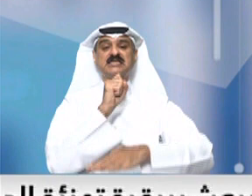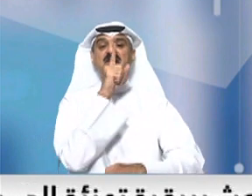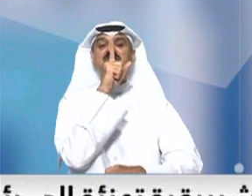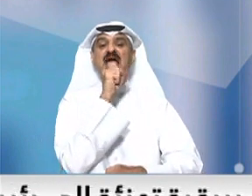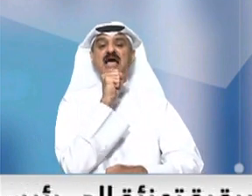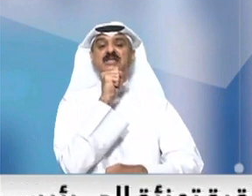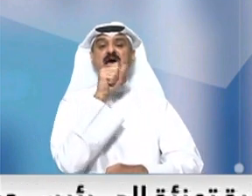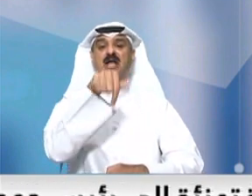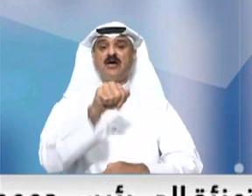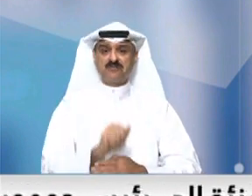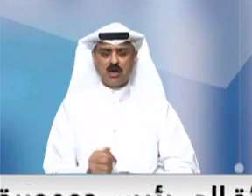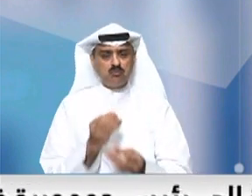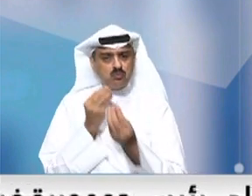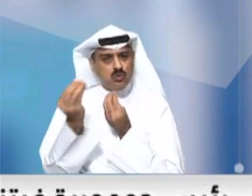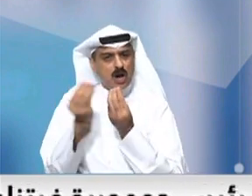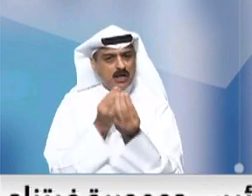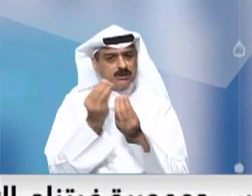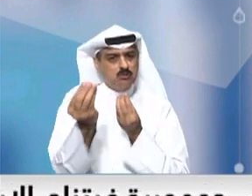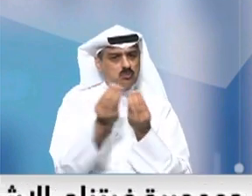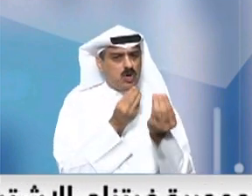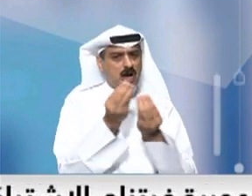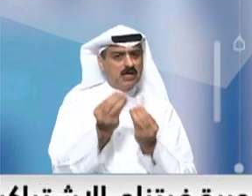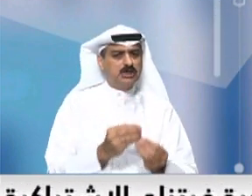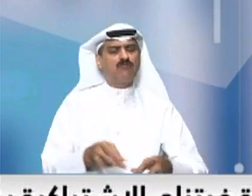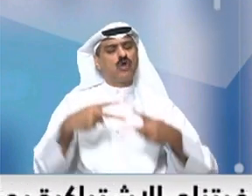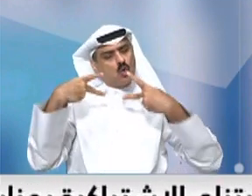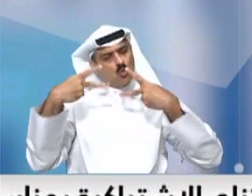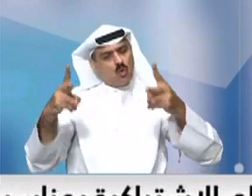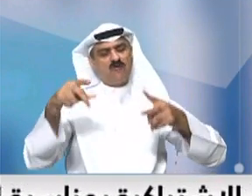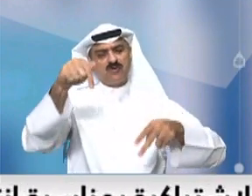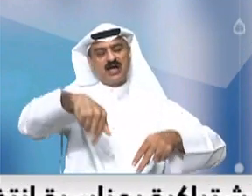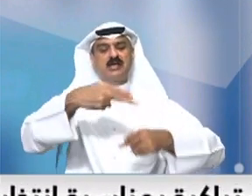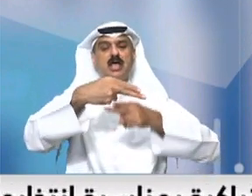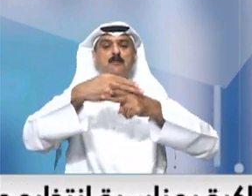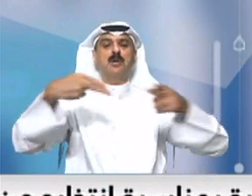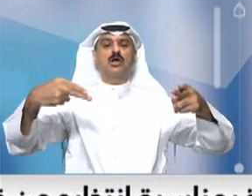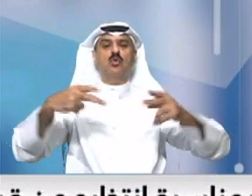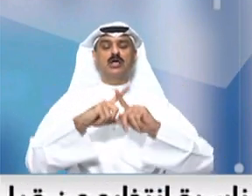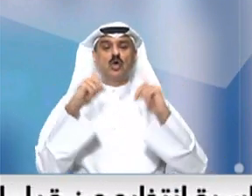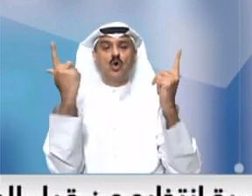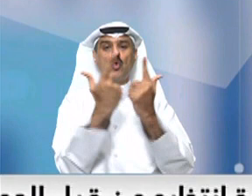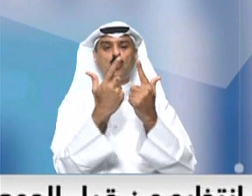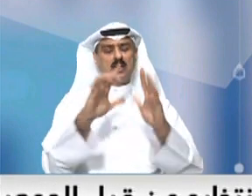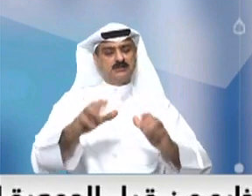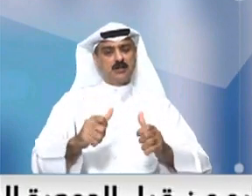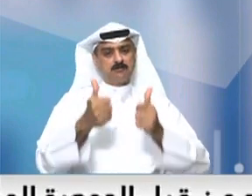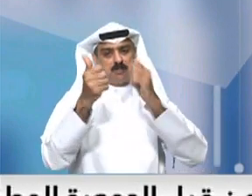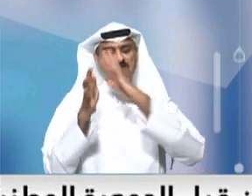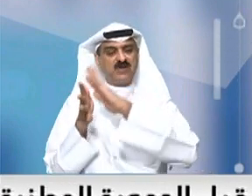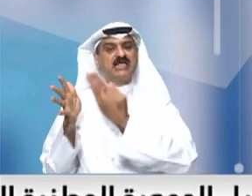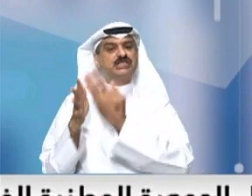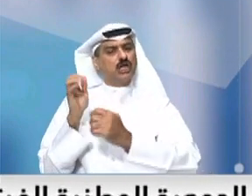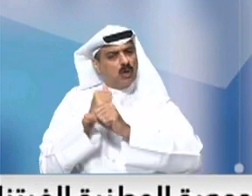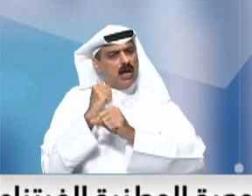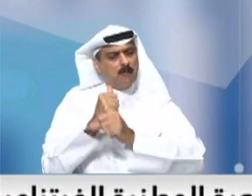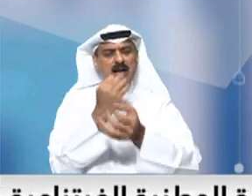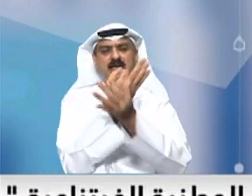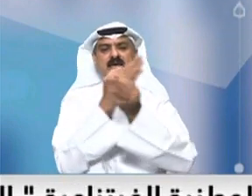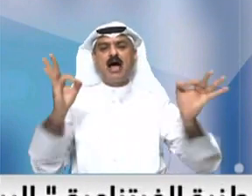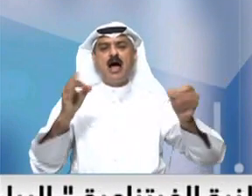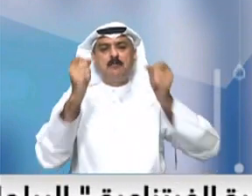الدوحة لمناقشة عدد من الموضوعات وأعمال اللجان المختلفة المدرجة على جدول الأعمال.